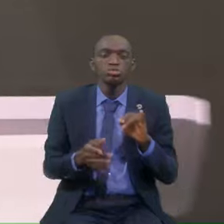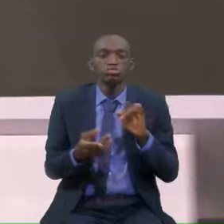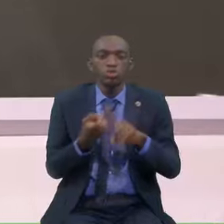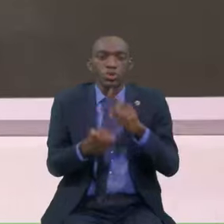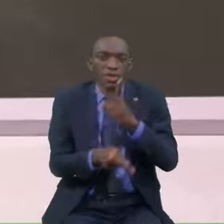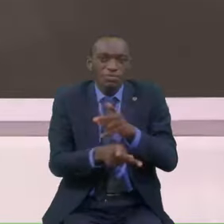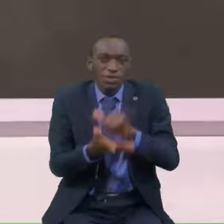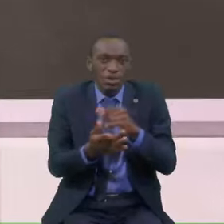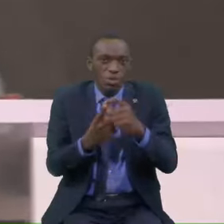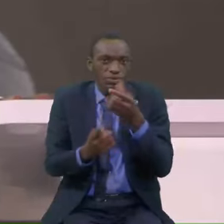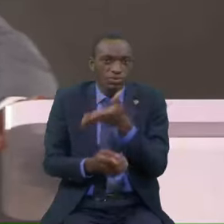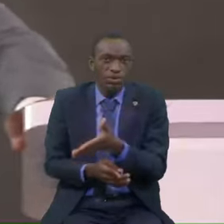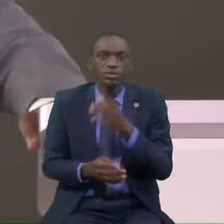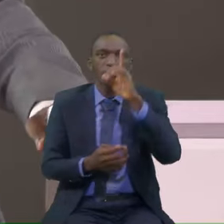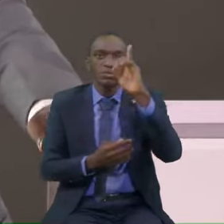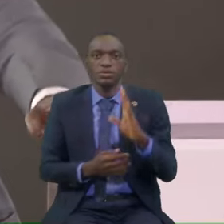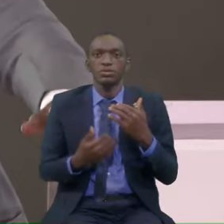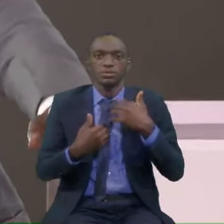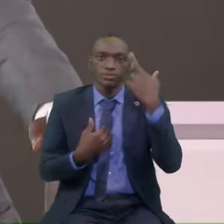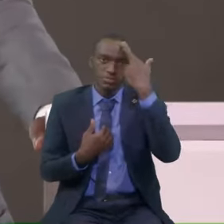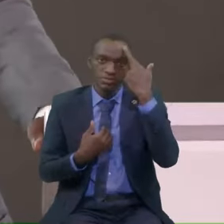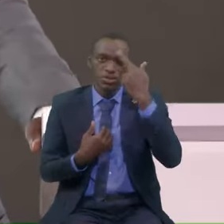verset. Et le secret est,